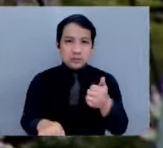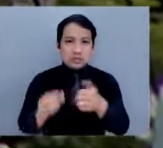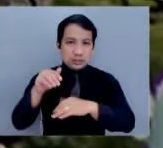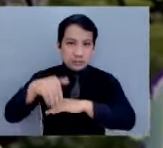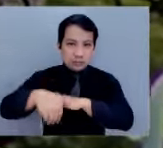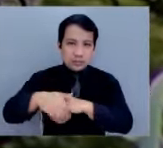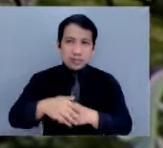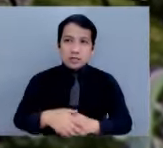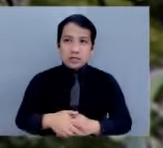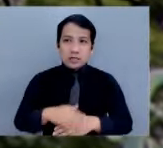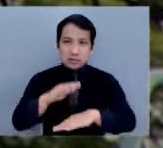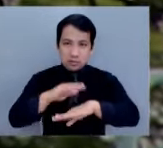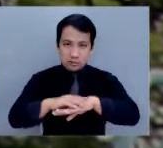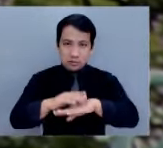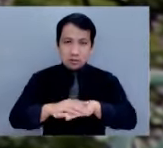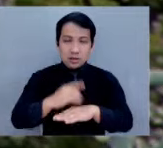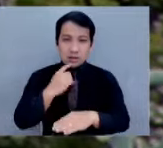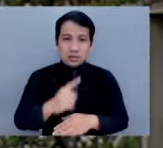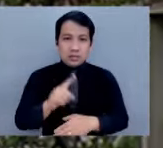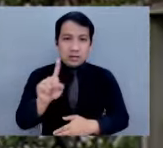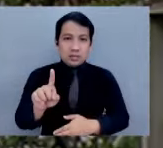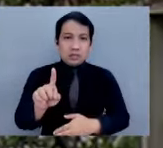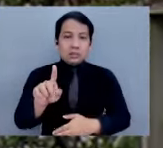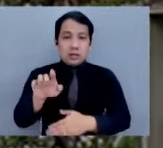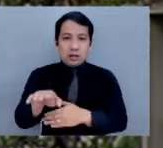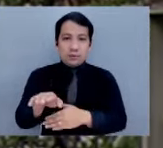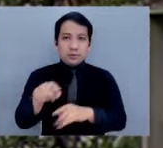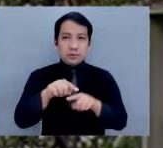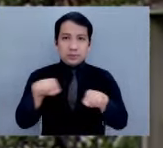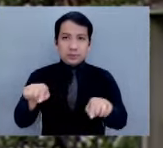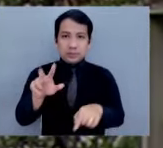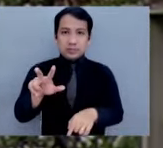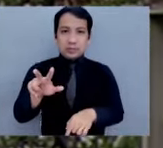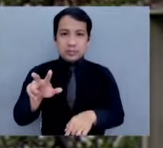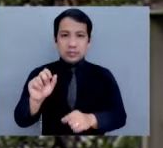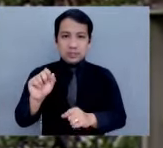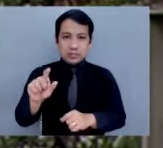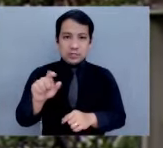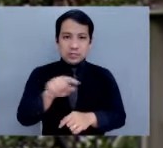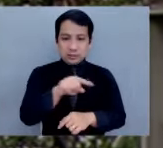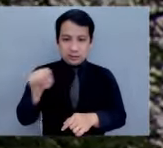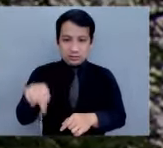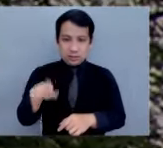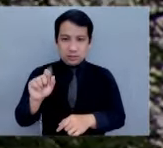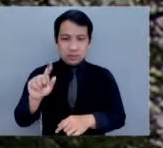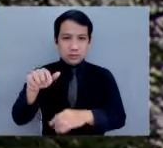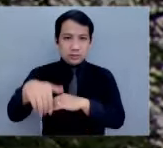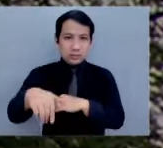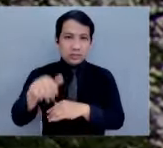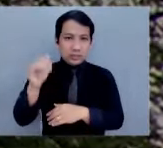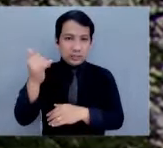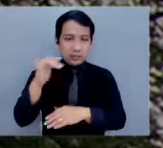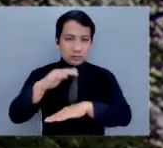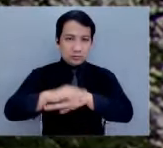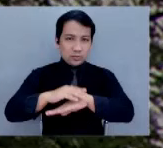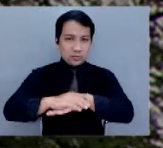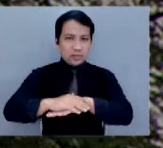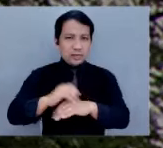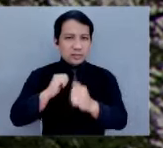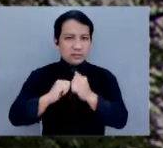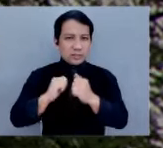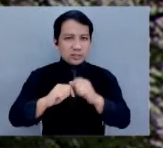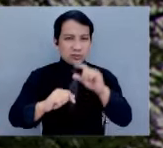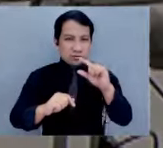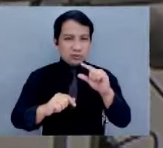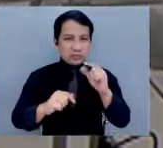alert naman mula 1 ng hapon hanggang ngayong 11 ngi sa mga oras na yan Manipis Ang reserbang supply